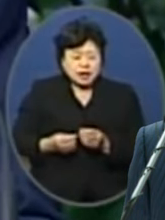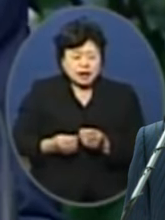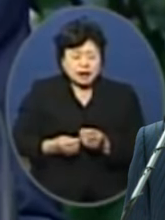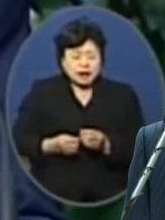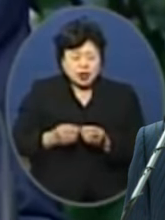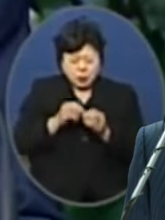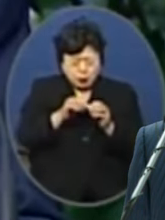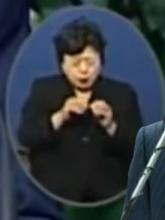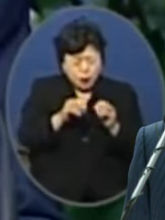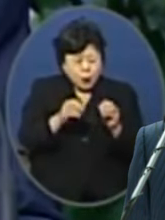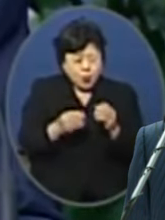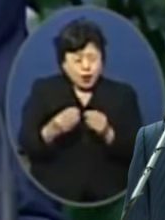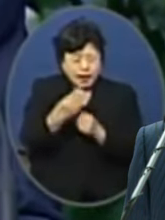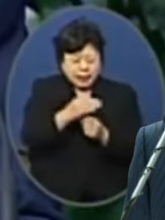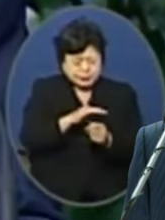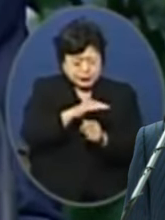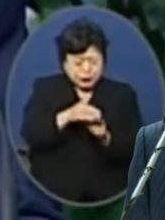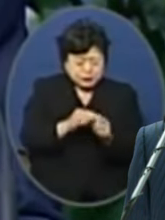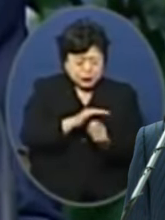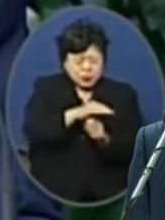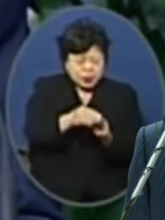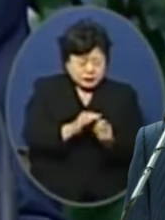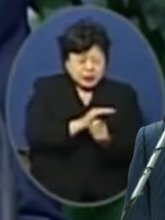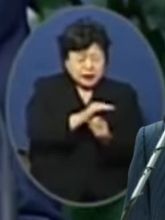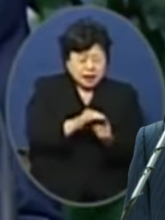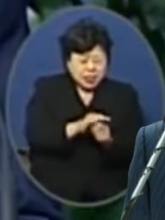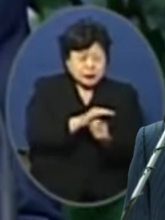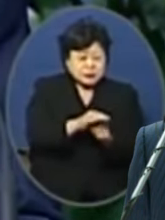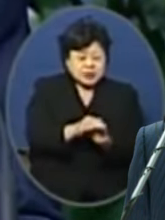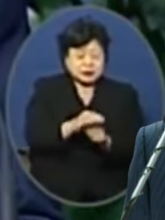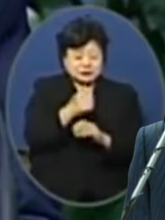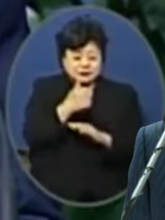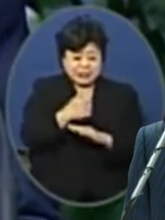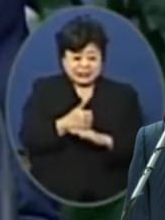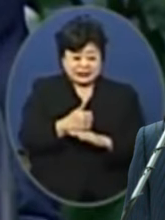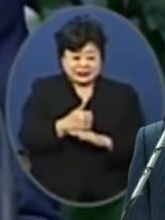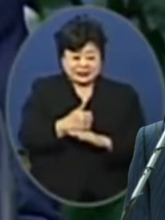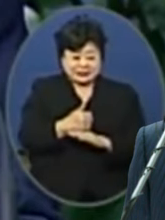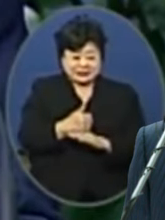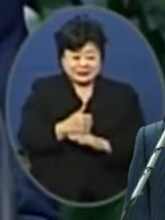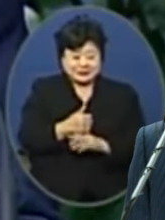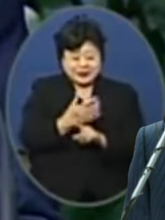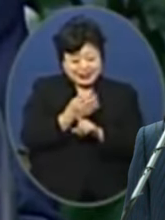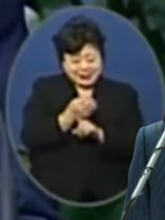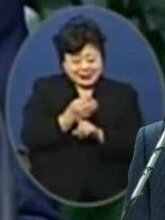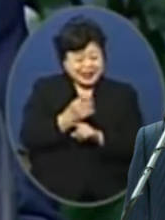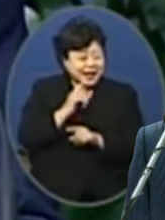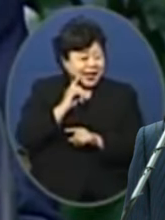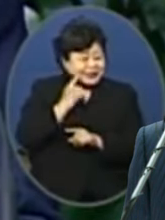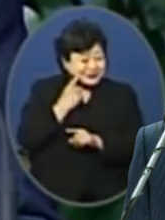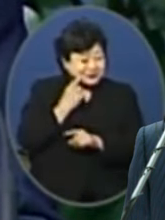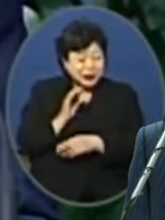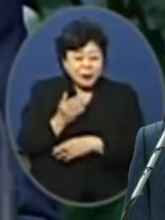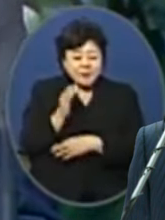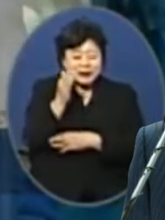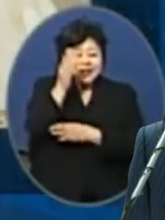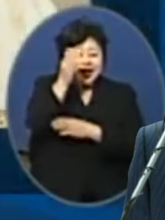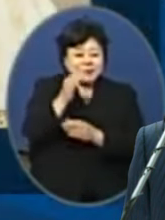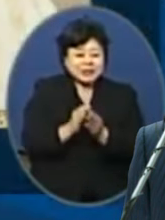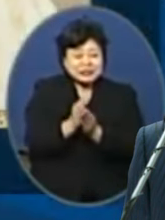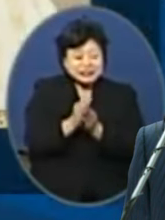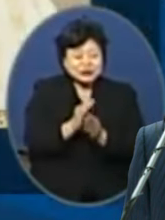감사요 자꾸 감사하고 감사하고 감사하니 나중에는 동글동글하고 아름다운 영롱한 진주가